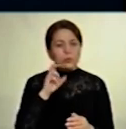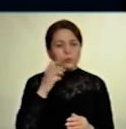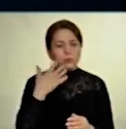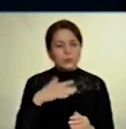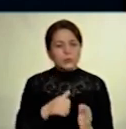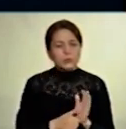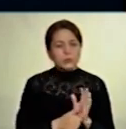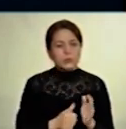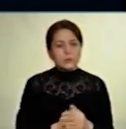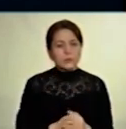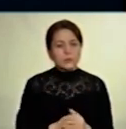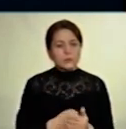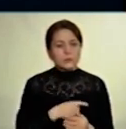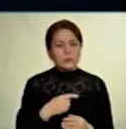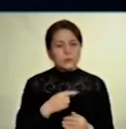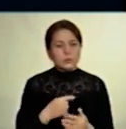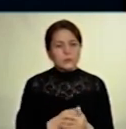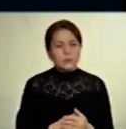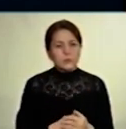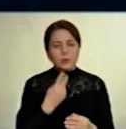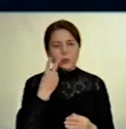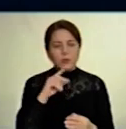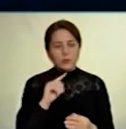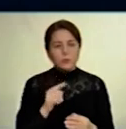7356 minus